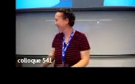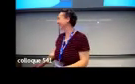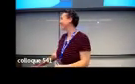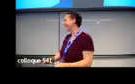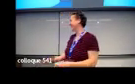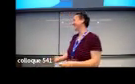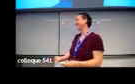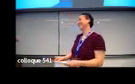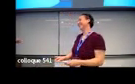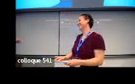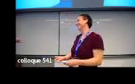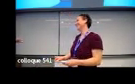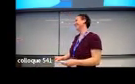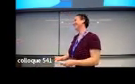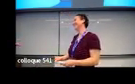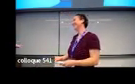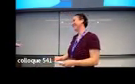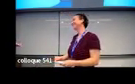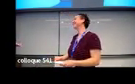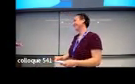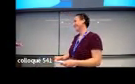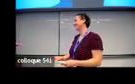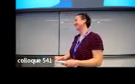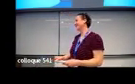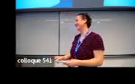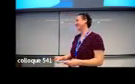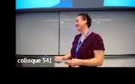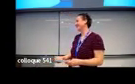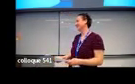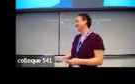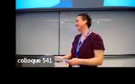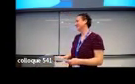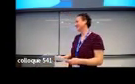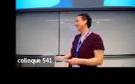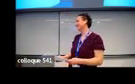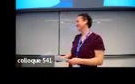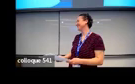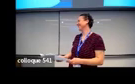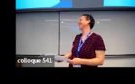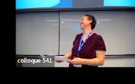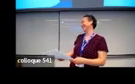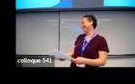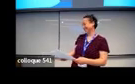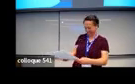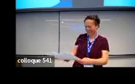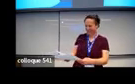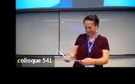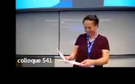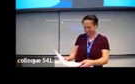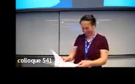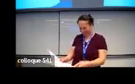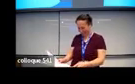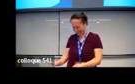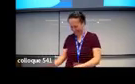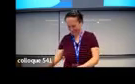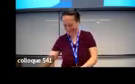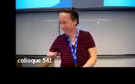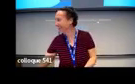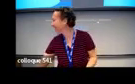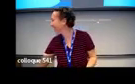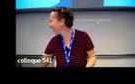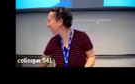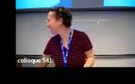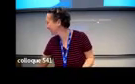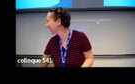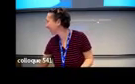première question. Et puis aujourd'hui, avec les ChatGPT, ben, c'est ça qu'on voit. Oui. On a comme raté 20 ans. On a manqué ces 20 ans-là, on aurait